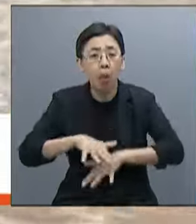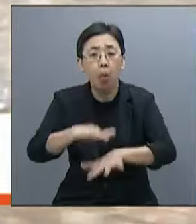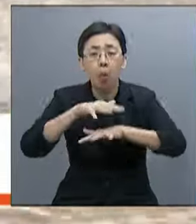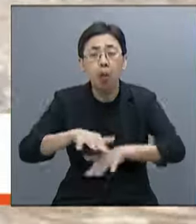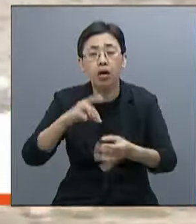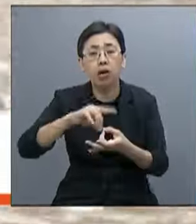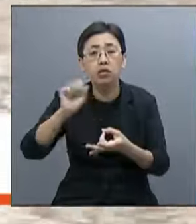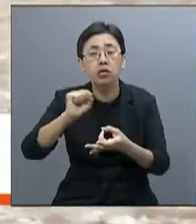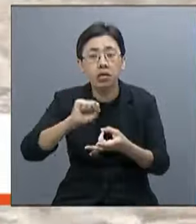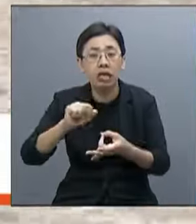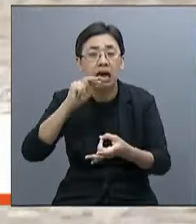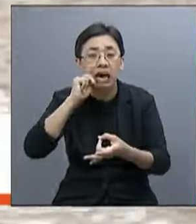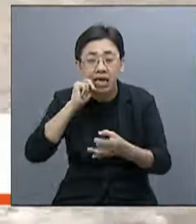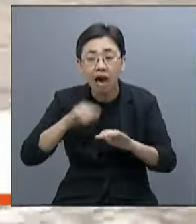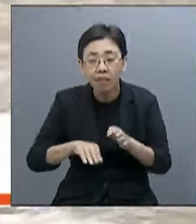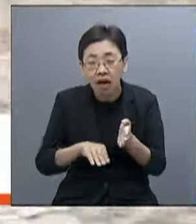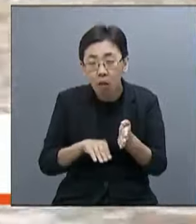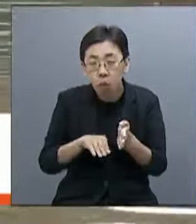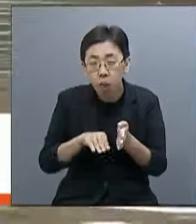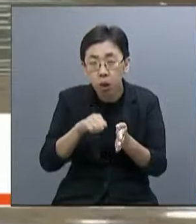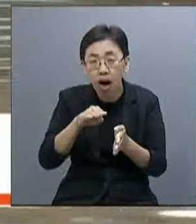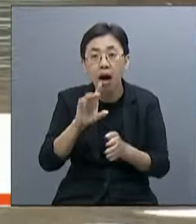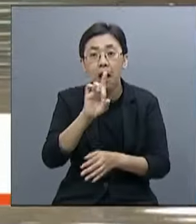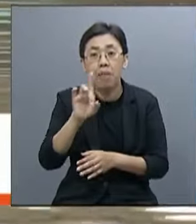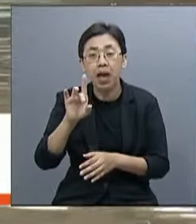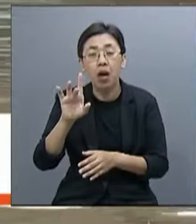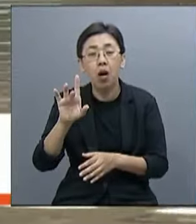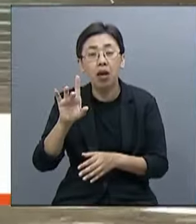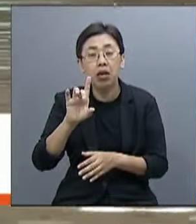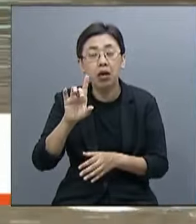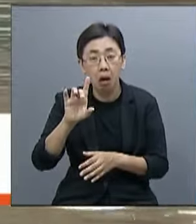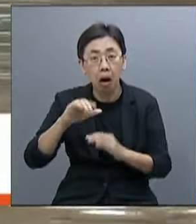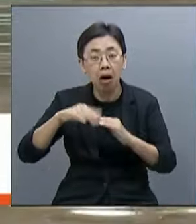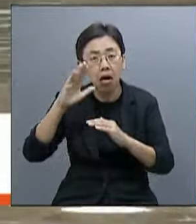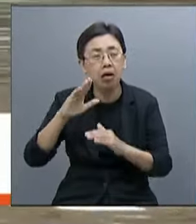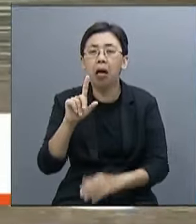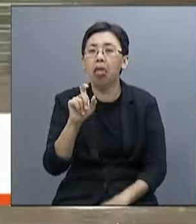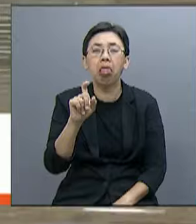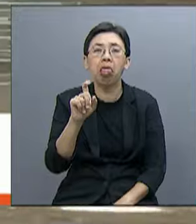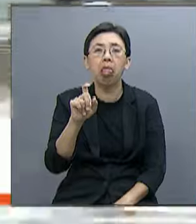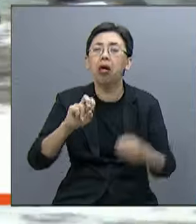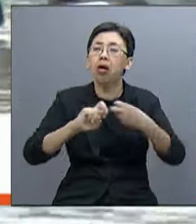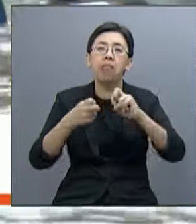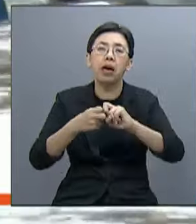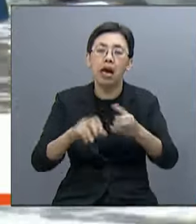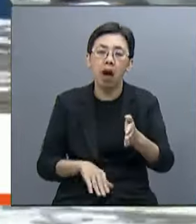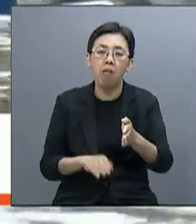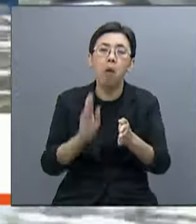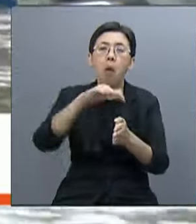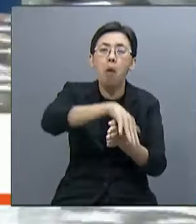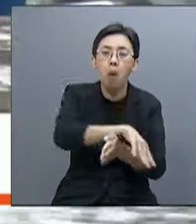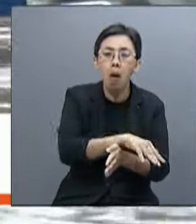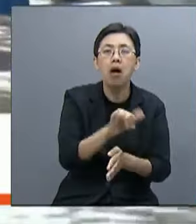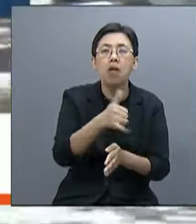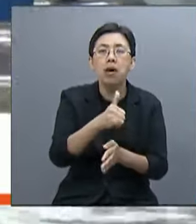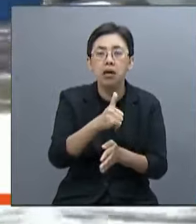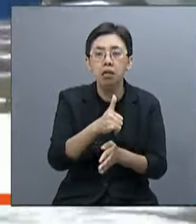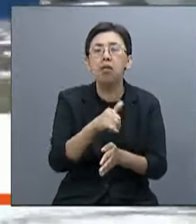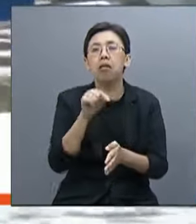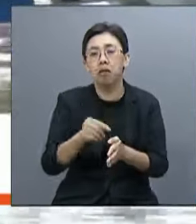ยเกินกว่า800ลูกบาศก์เมตรต่อวินาทีนี่แย่เลยครับจะปริ่มตลิ่งแล้วมีโอกาสล้นแล้วมีโอกาสท